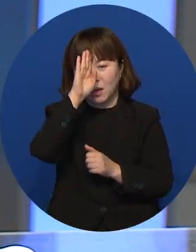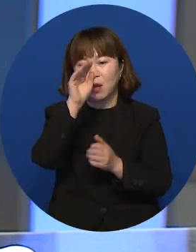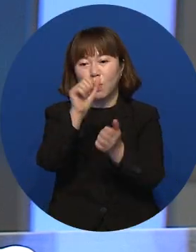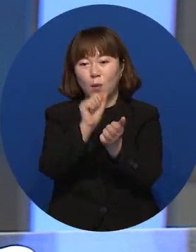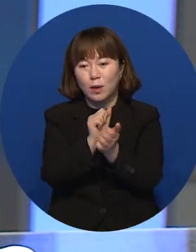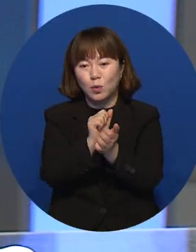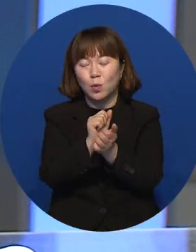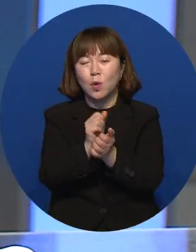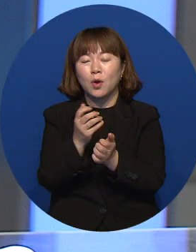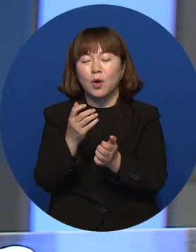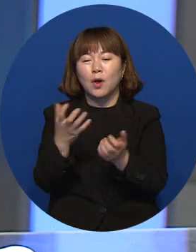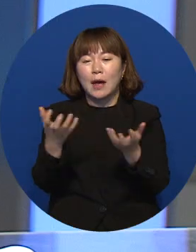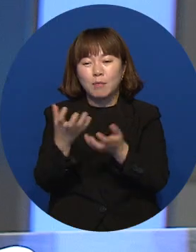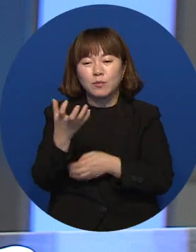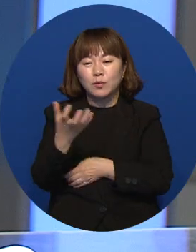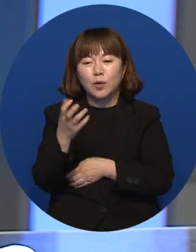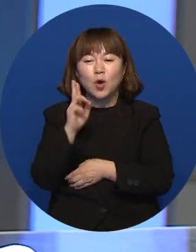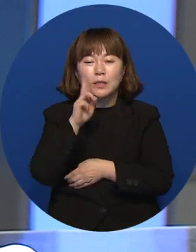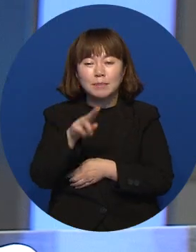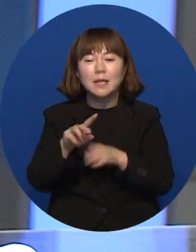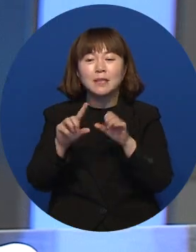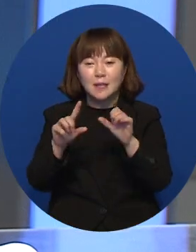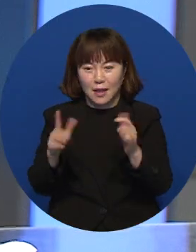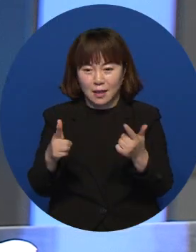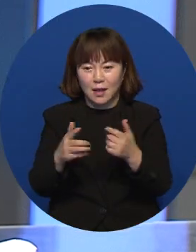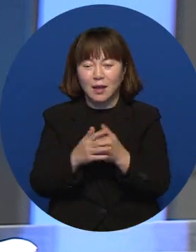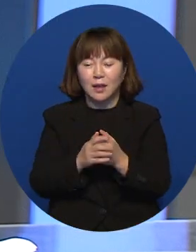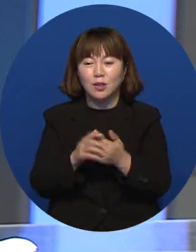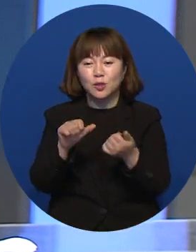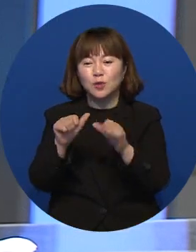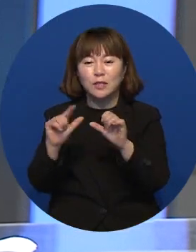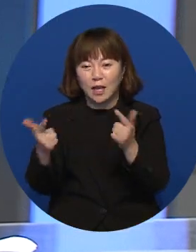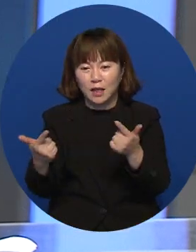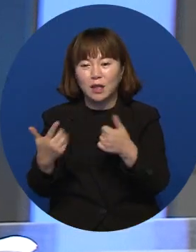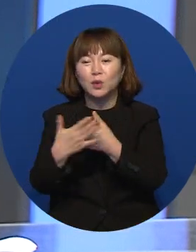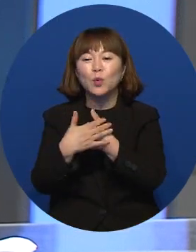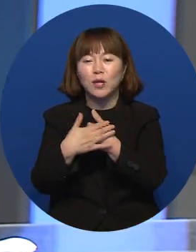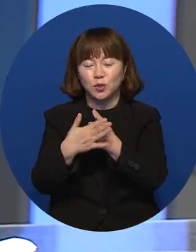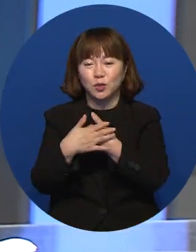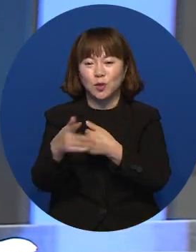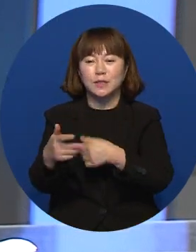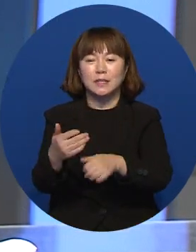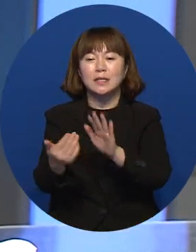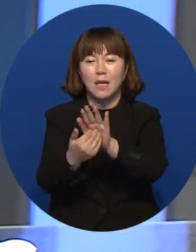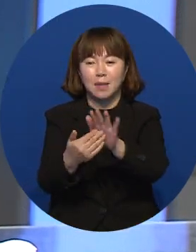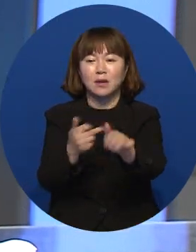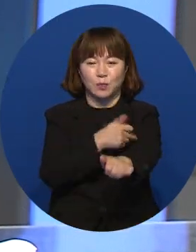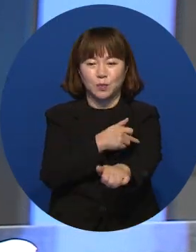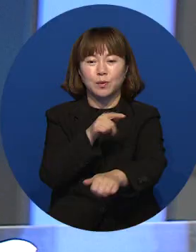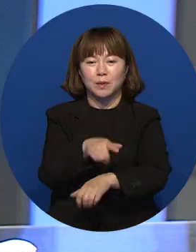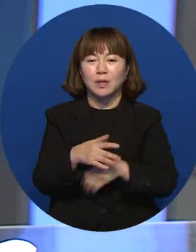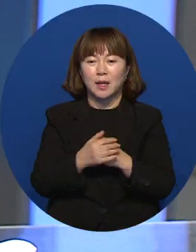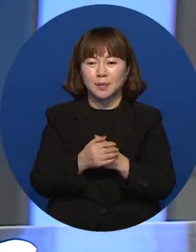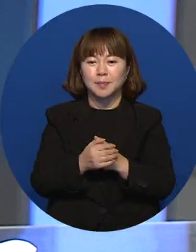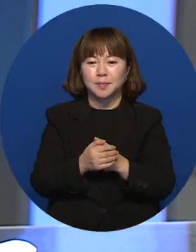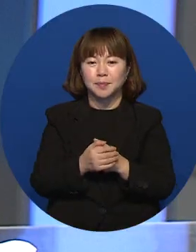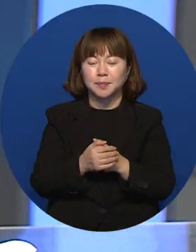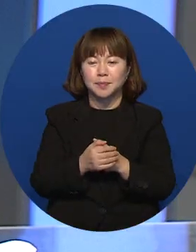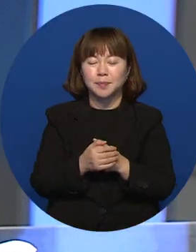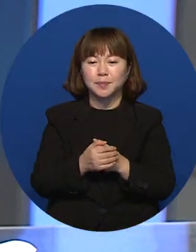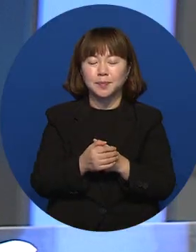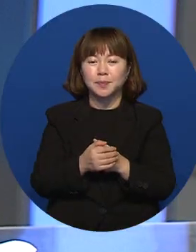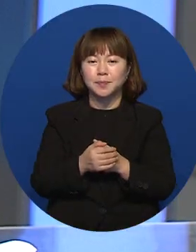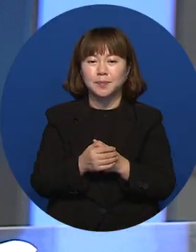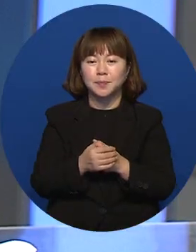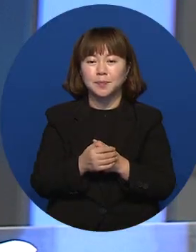중증으로 안가는 거기 때문에 접종을 하고 또 그런 병에 걸렸어 지우 두가지 투 트랙 으로 가야 되는게